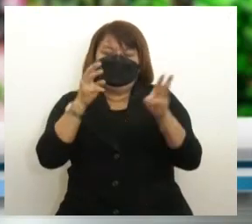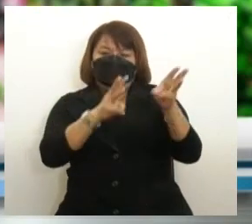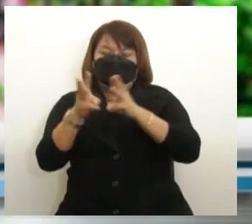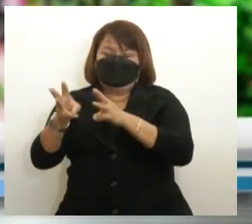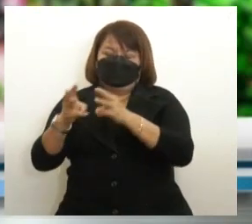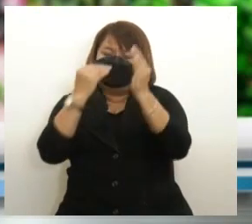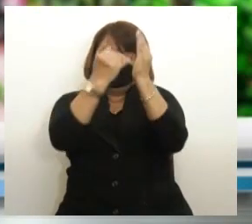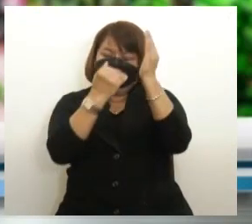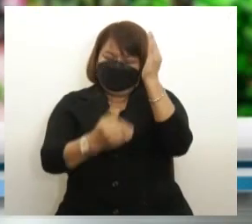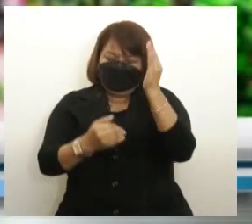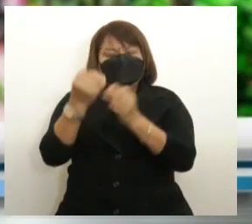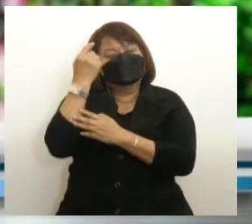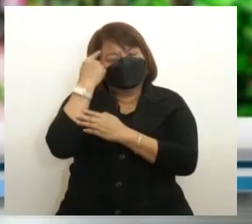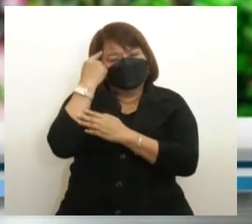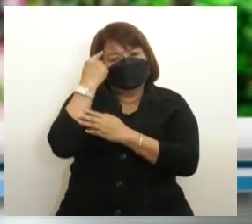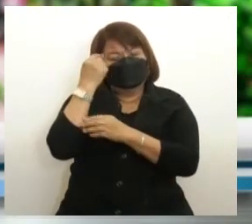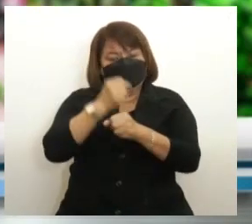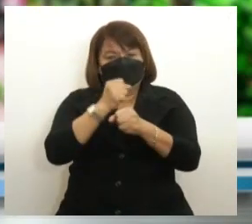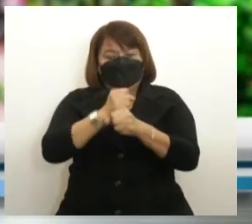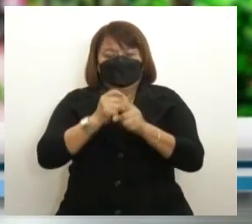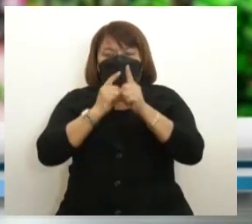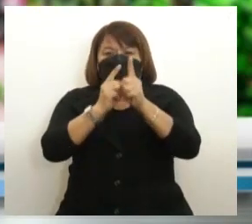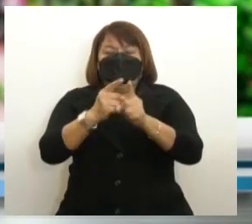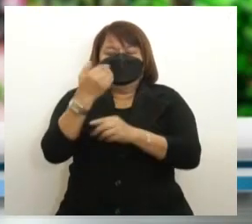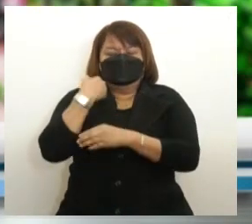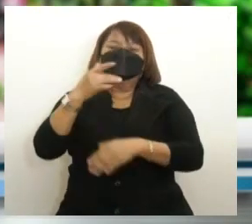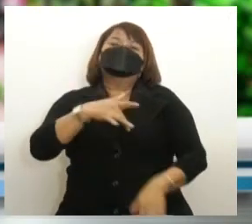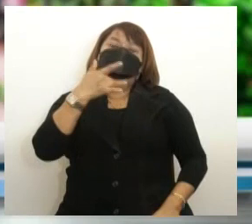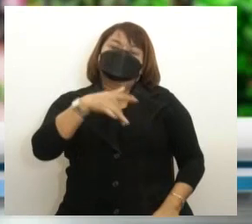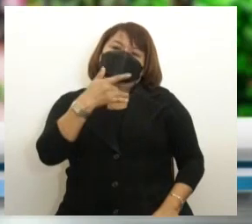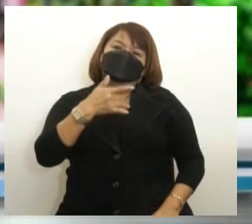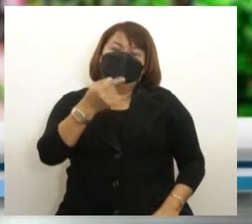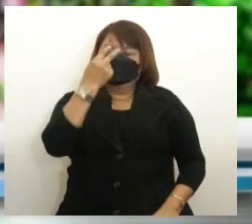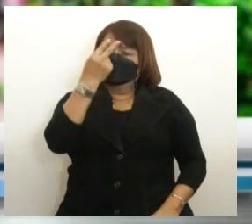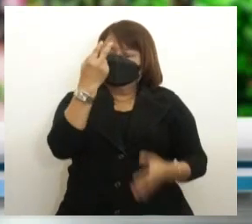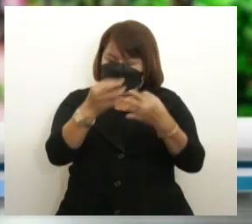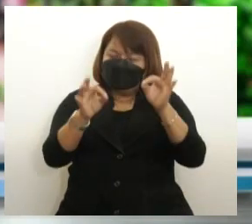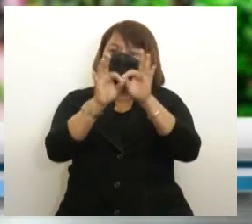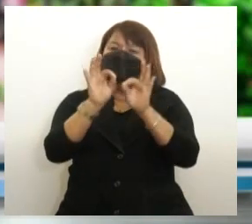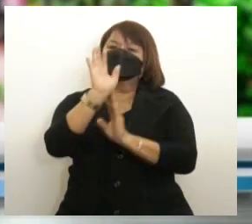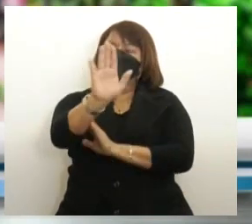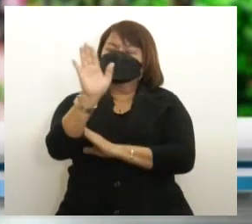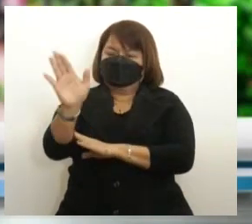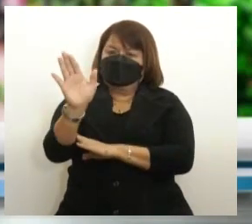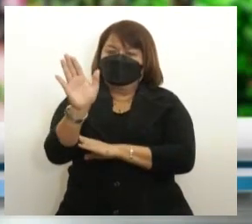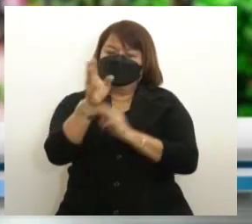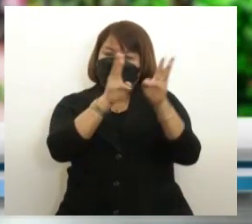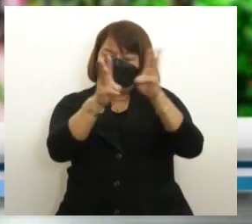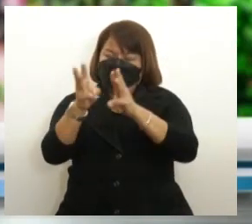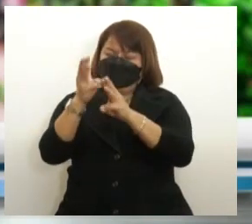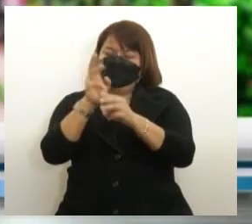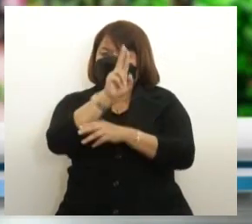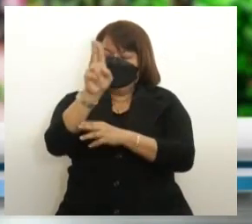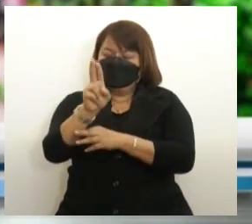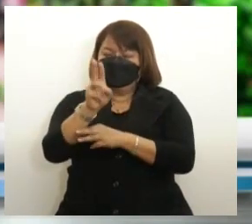ระบวนการในการคิดแล้วก็ปฏิบัติด้วยอย่างมีความรู้สึกถึงการเห็นคุณค่าตรงจุดนั้นซึ่งกระบวนการที่นำมาใช้ก็คือก